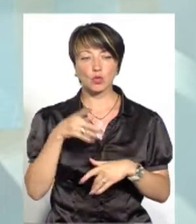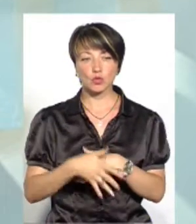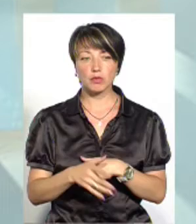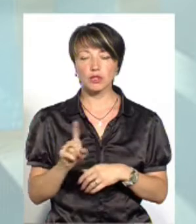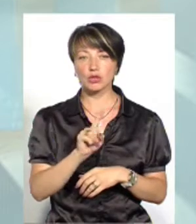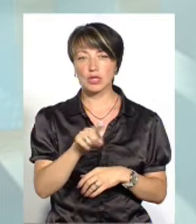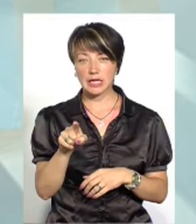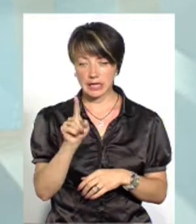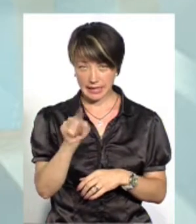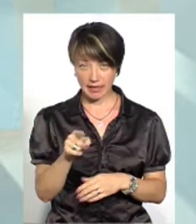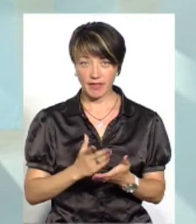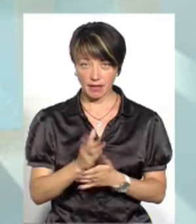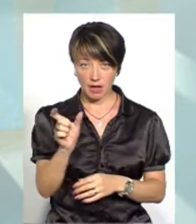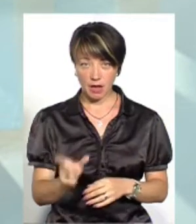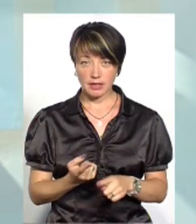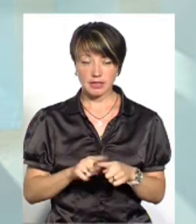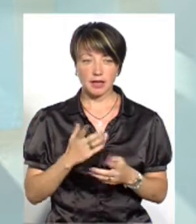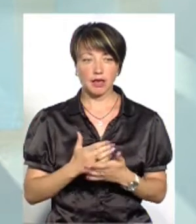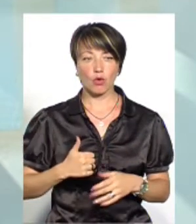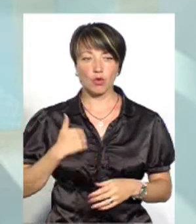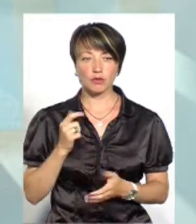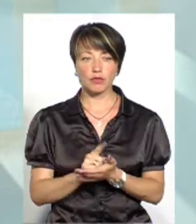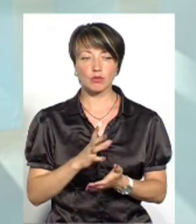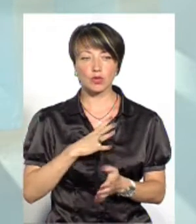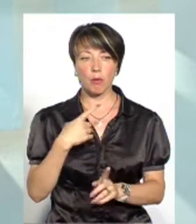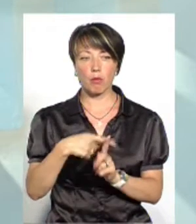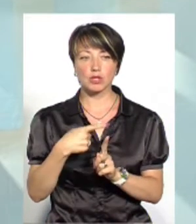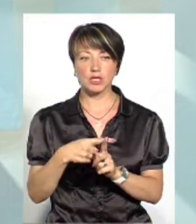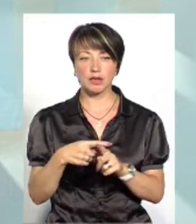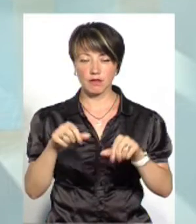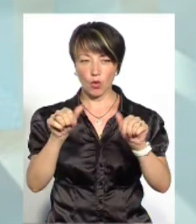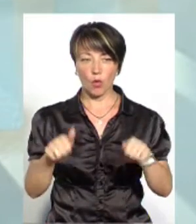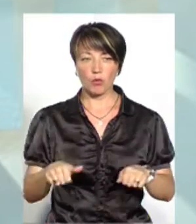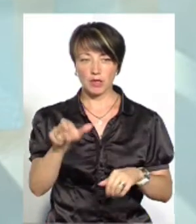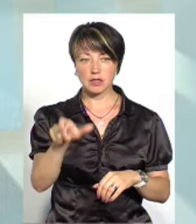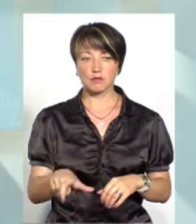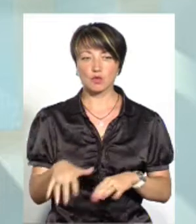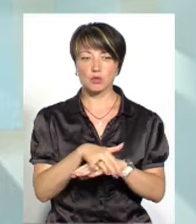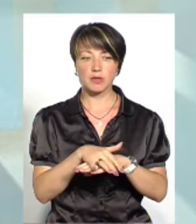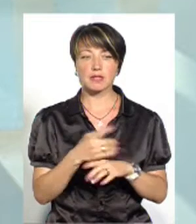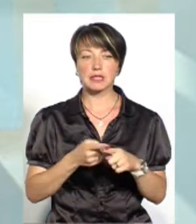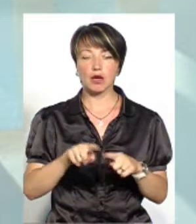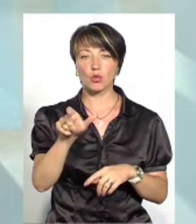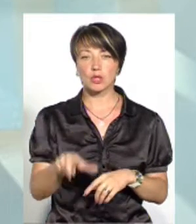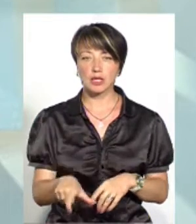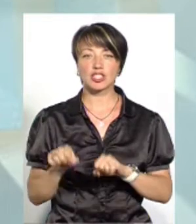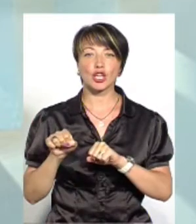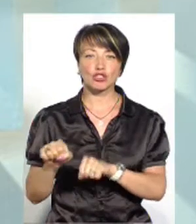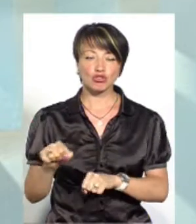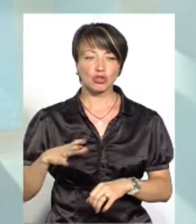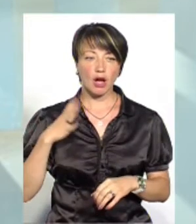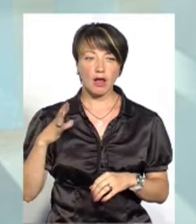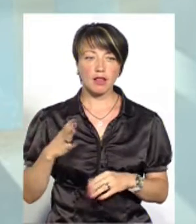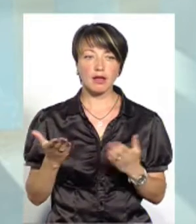розуміти, що те, що ти ветеран, це є гордість, це повинен бути позитивний образ в суспільстві, що це та людина, яка